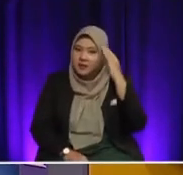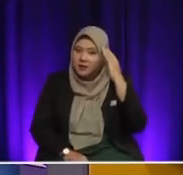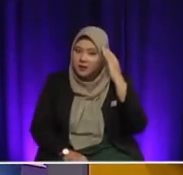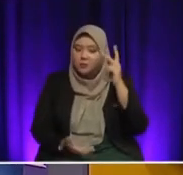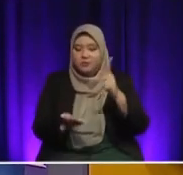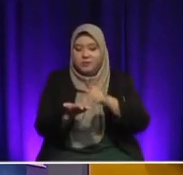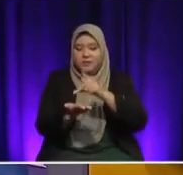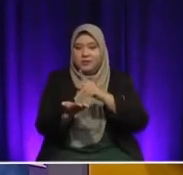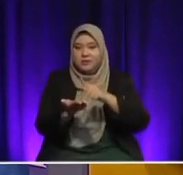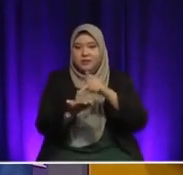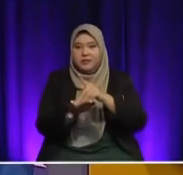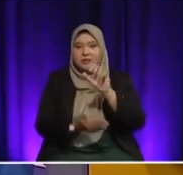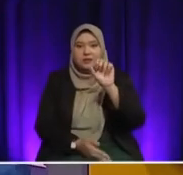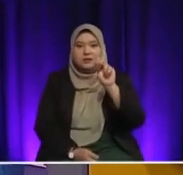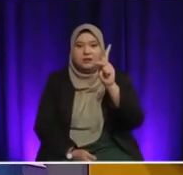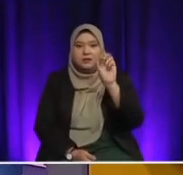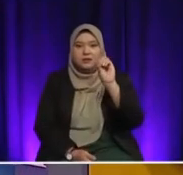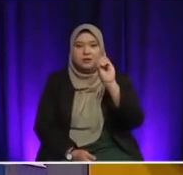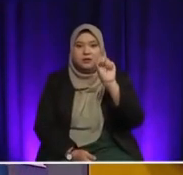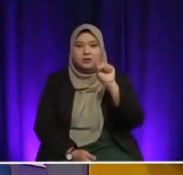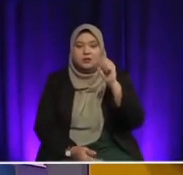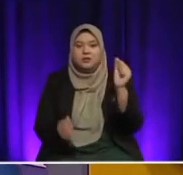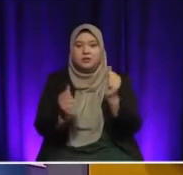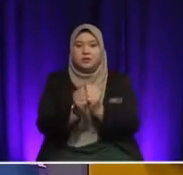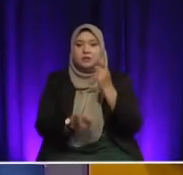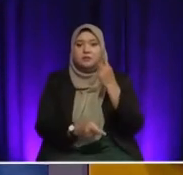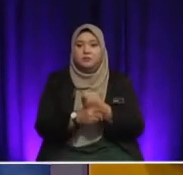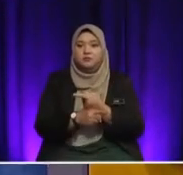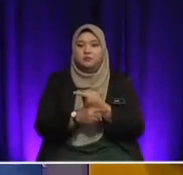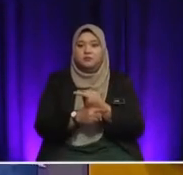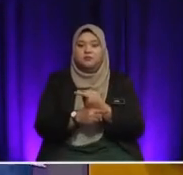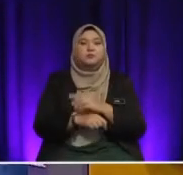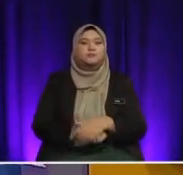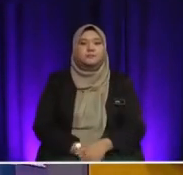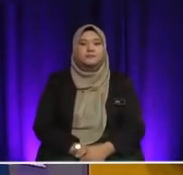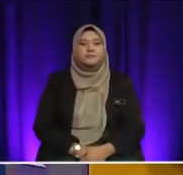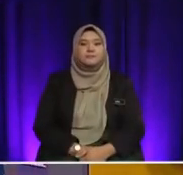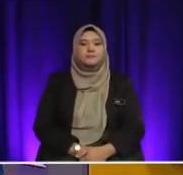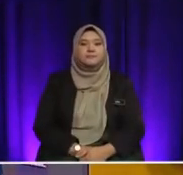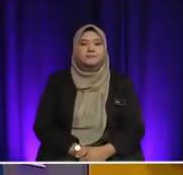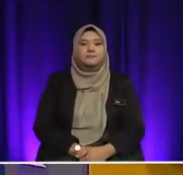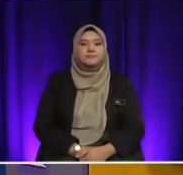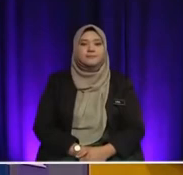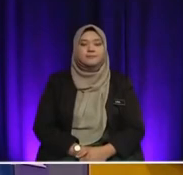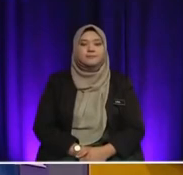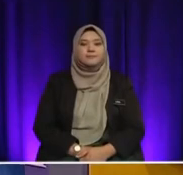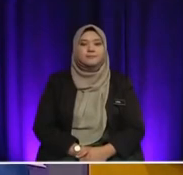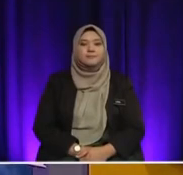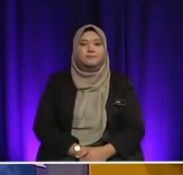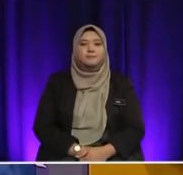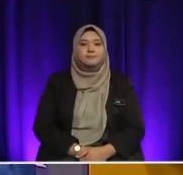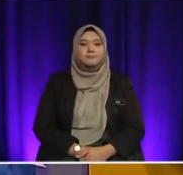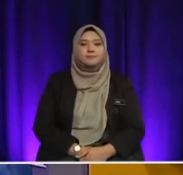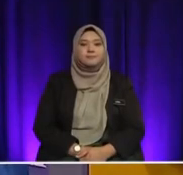Kalau tak, di mana silapnya? Dekat mana nak betulkan? Adakah mereka membazir dekat kos bahan? Adakah